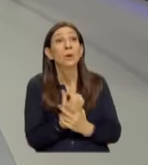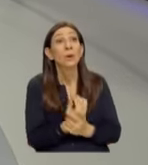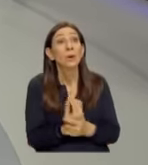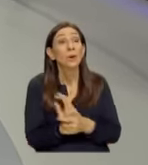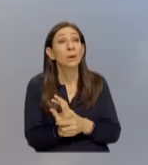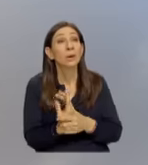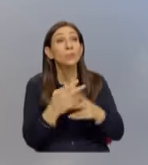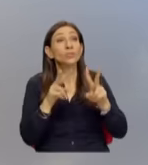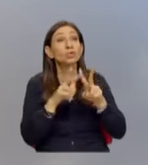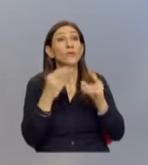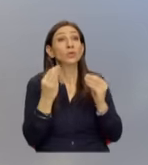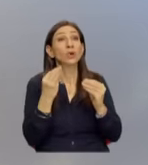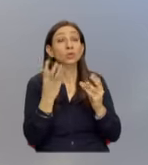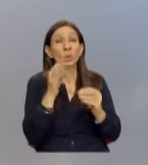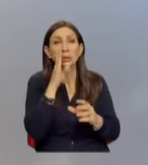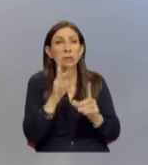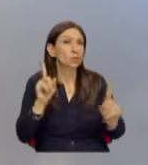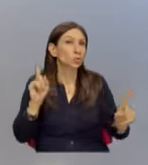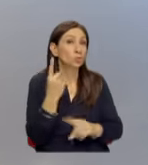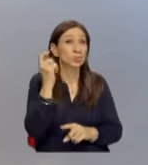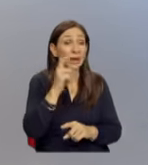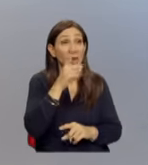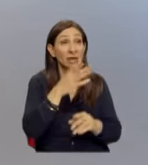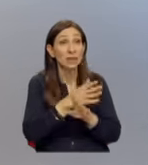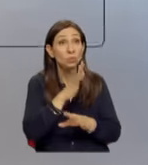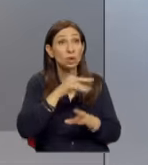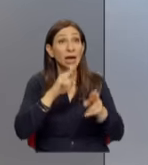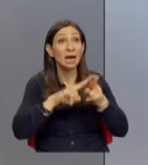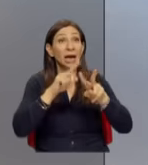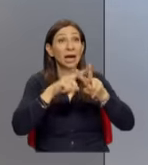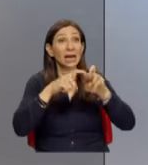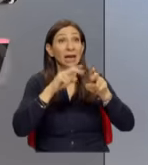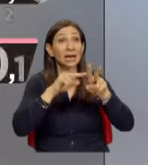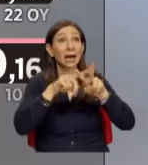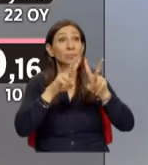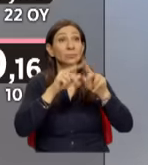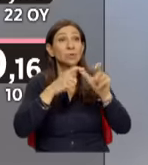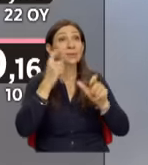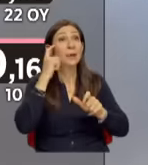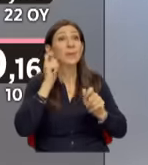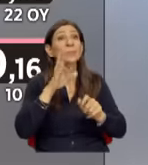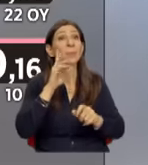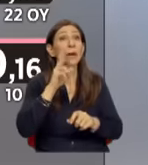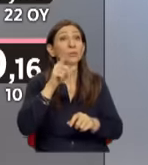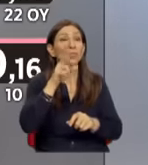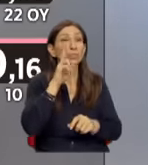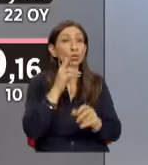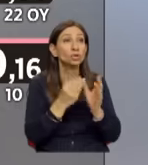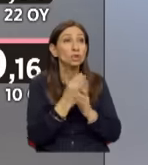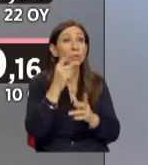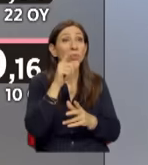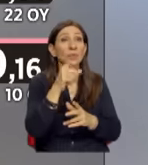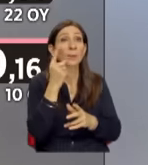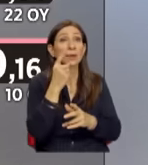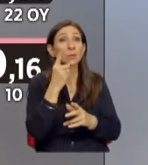Karkamış'ta Mustafa Güzel çok ciddi bir sürpriz yaptı. Gerçekten bütün Karkamışlıların hiç tahmin etmediği bir şey. Bak, şöyle bir sonuç çıktı. Burada